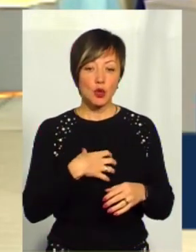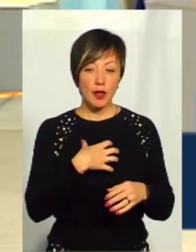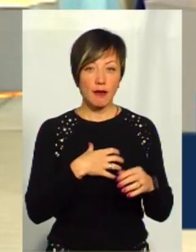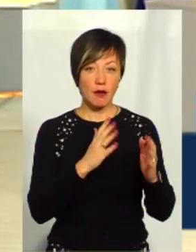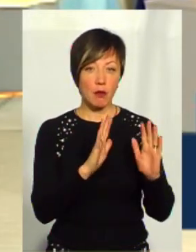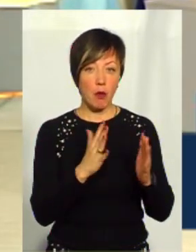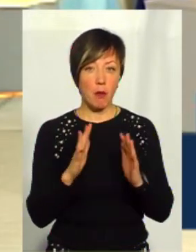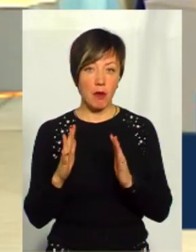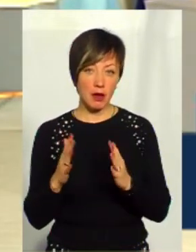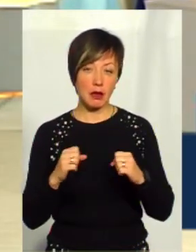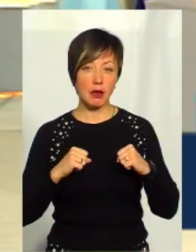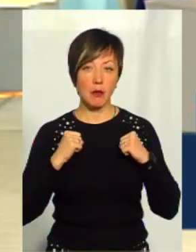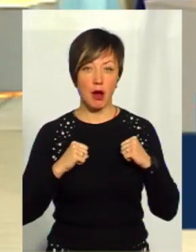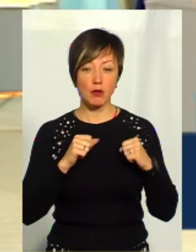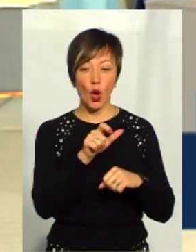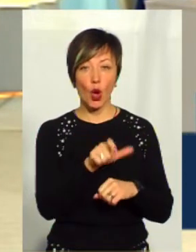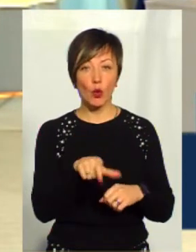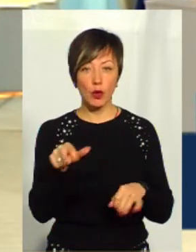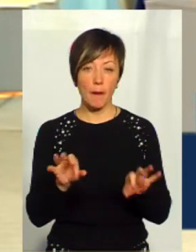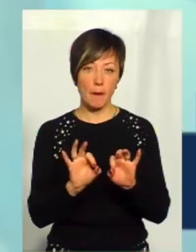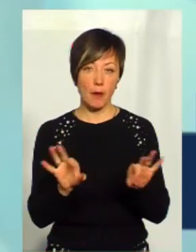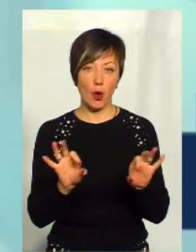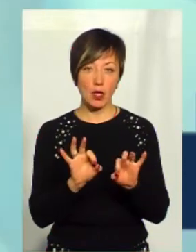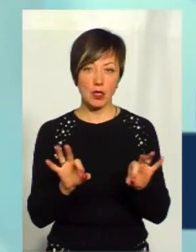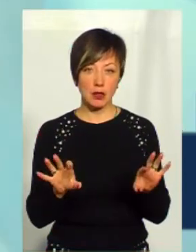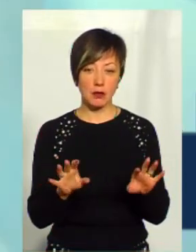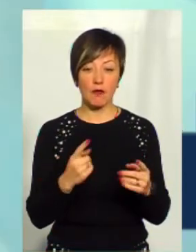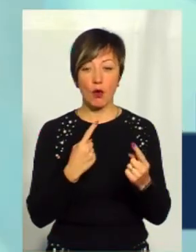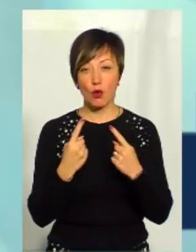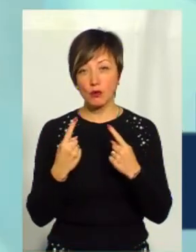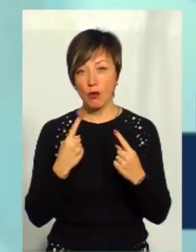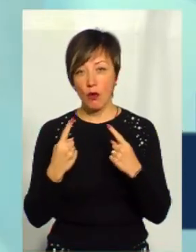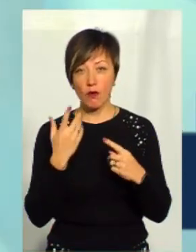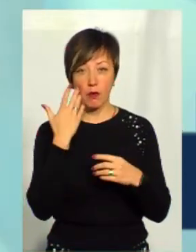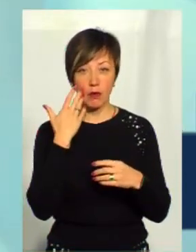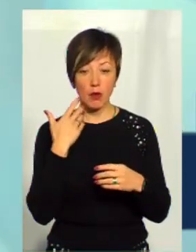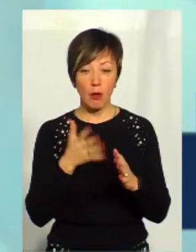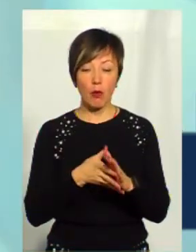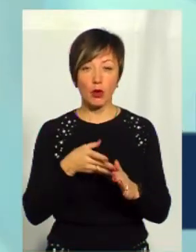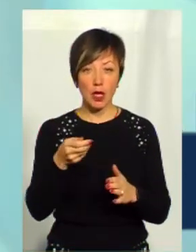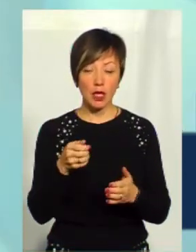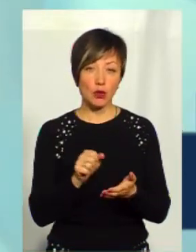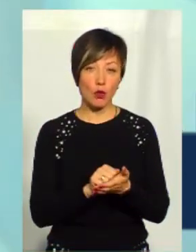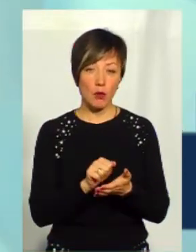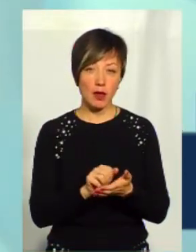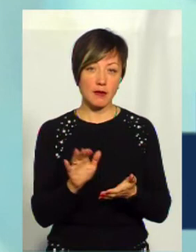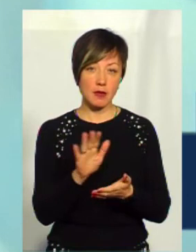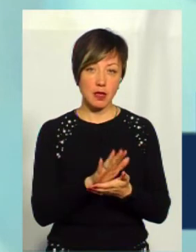моменти намагаємося людям пояснити. Ну, в розмовах, при поданні документів,